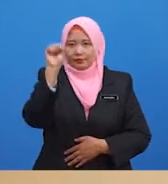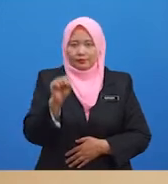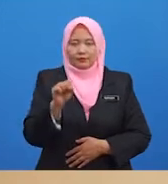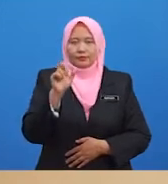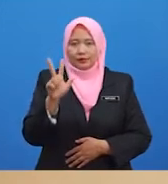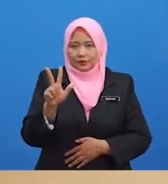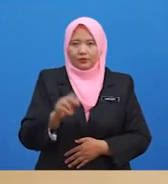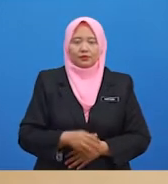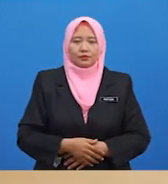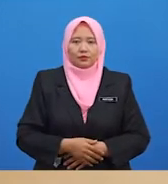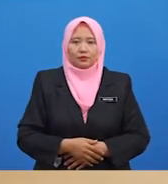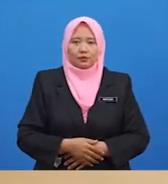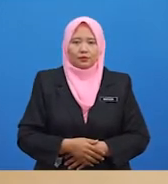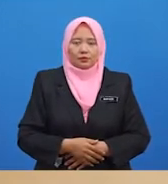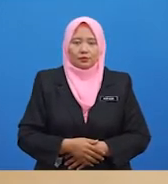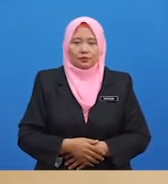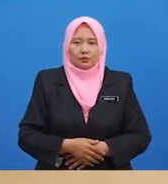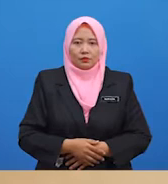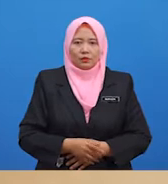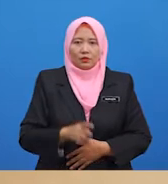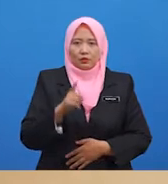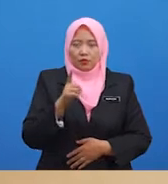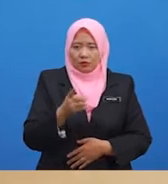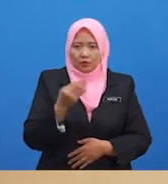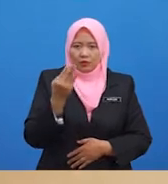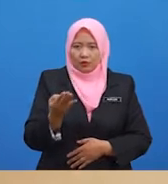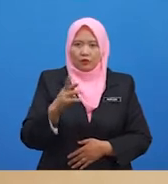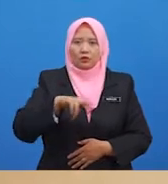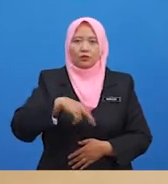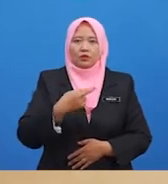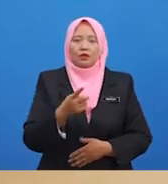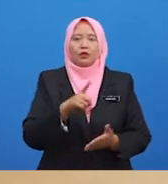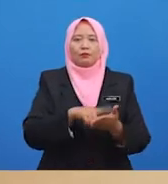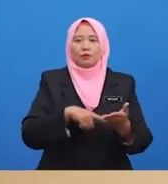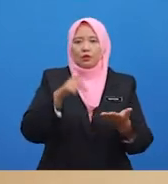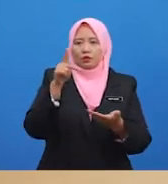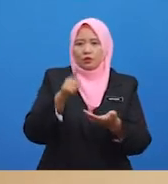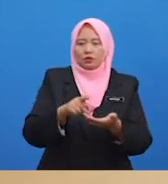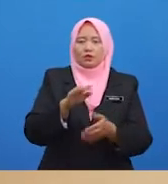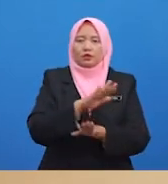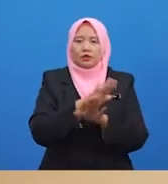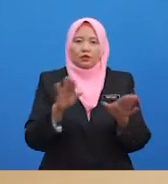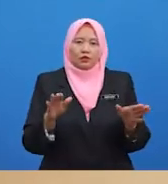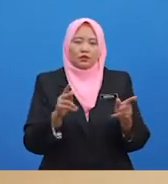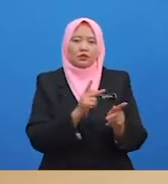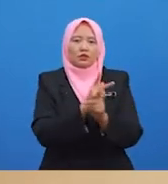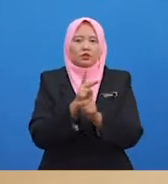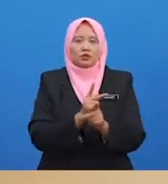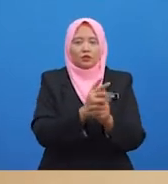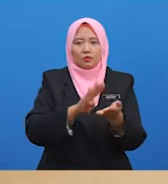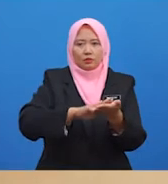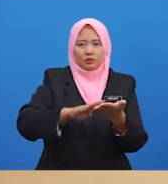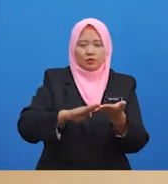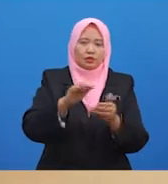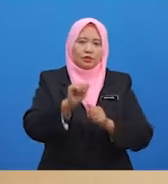Soalan ketiga. Pada pendapat anda, apakah kesan jika kita tidak menjaga kebersihan alam